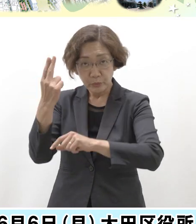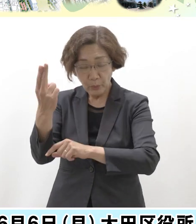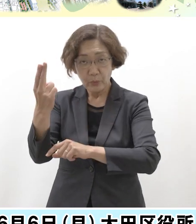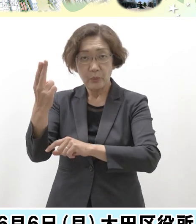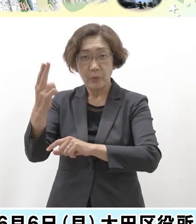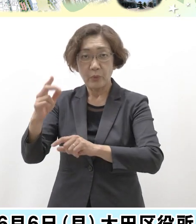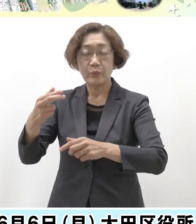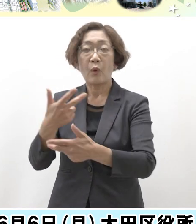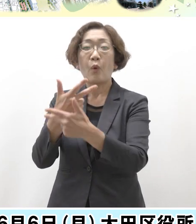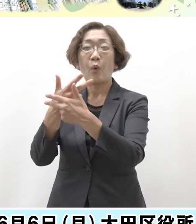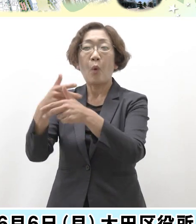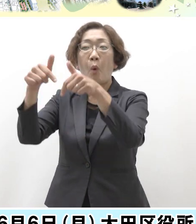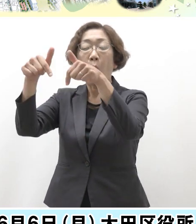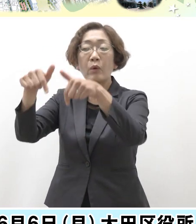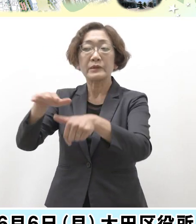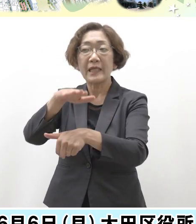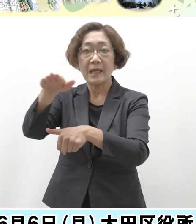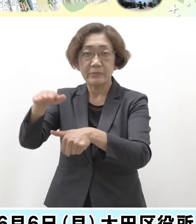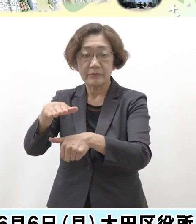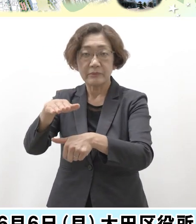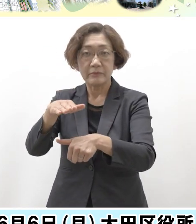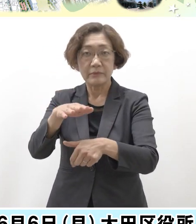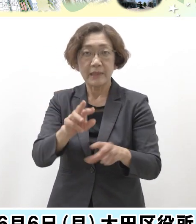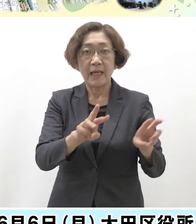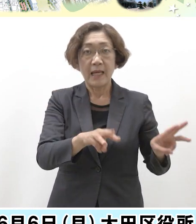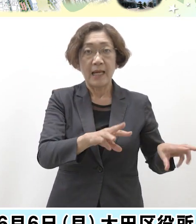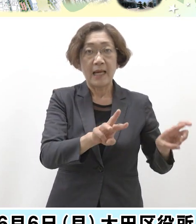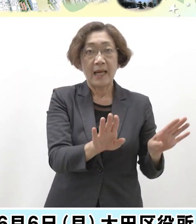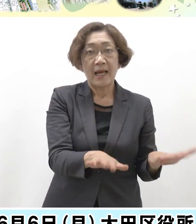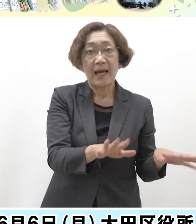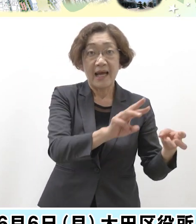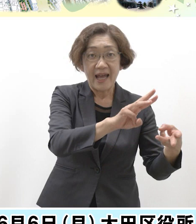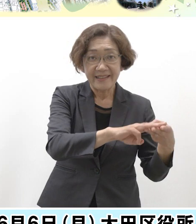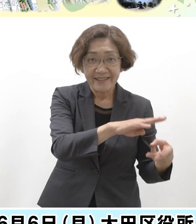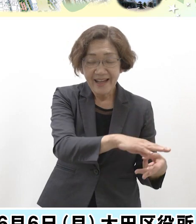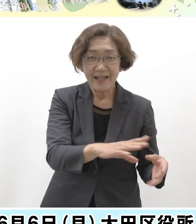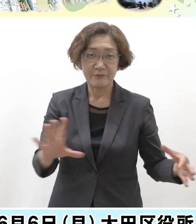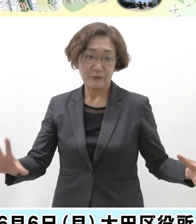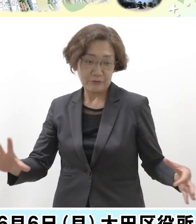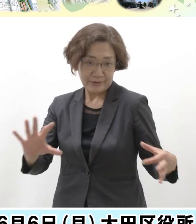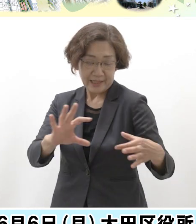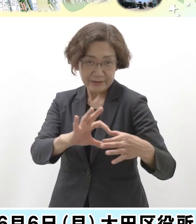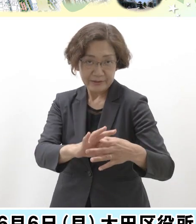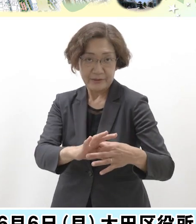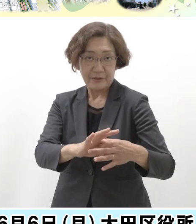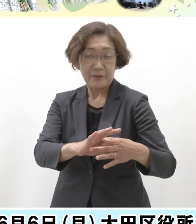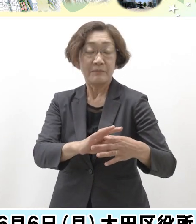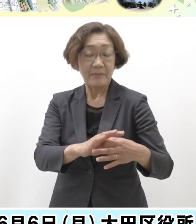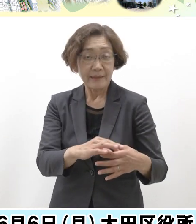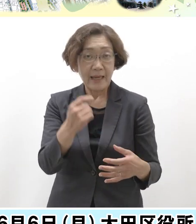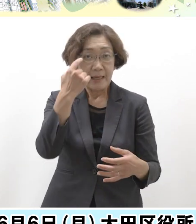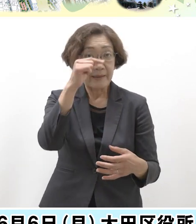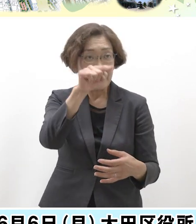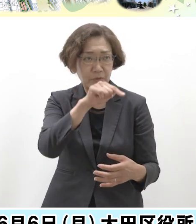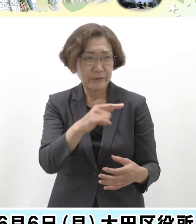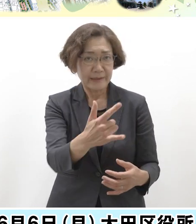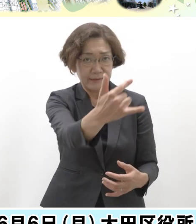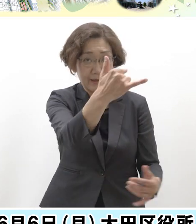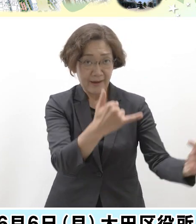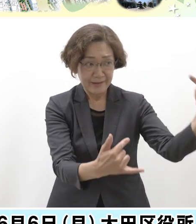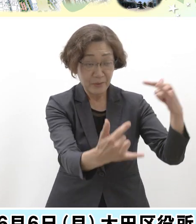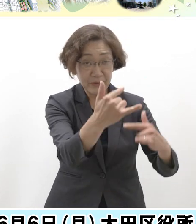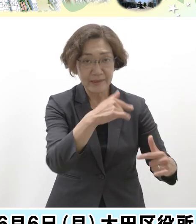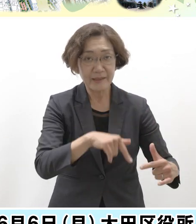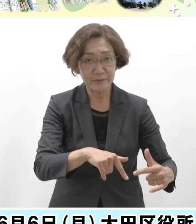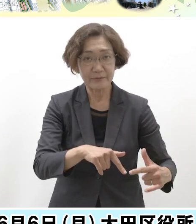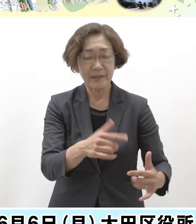港へつながることは、大田区民のみならず訪日外国人も含めた多くの方々の利便